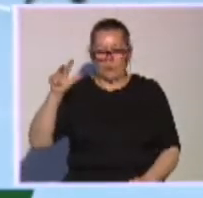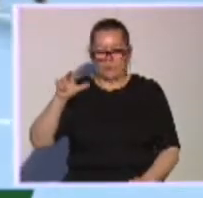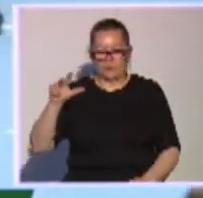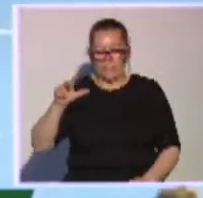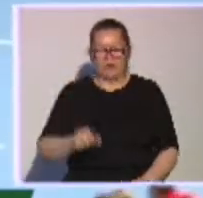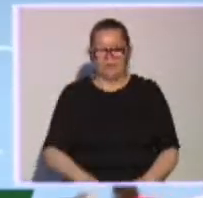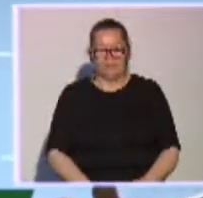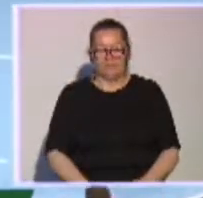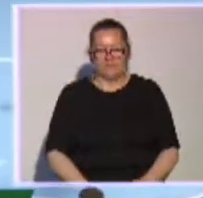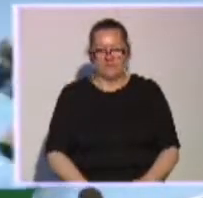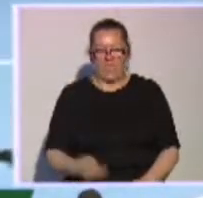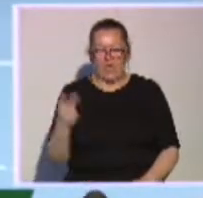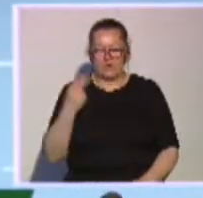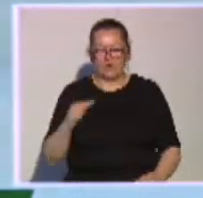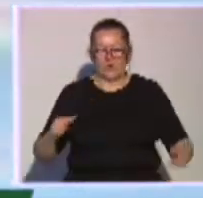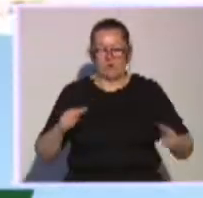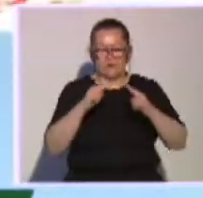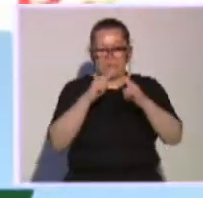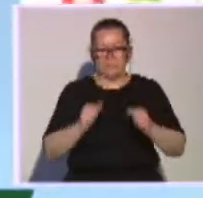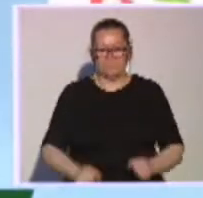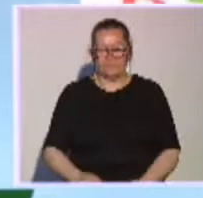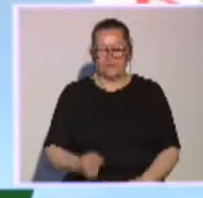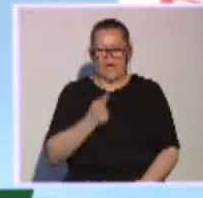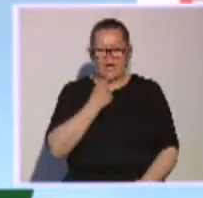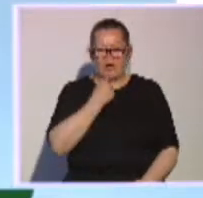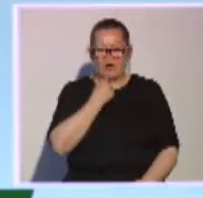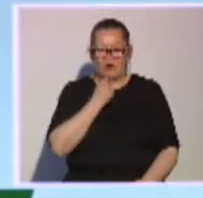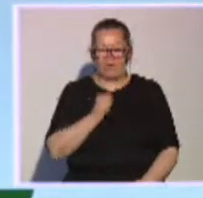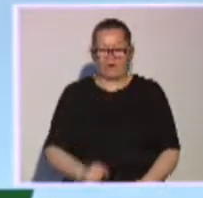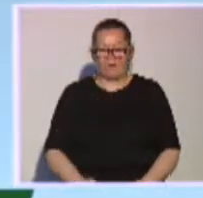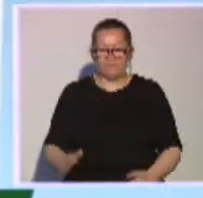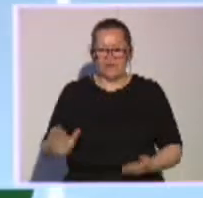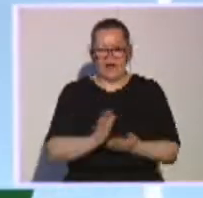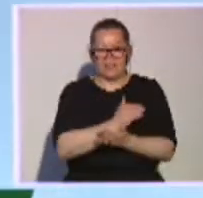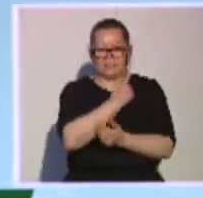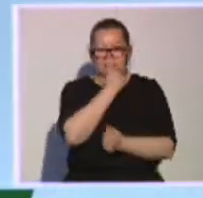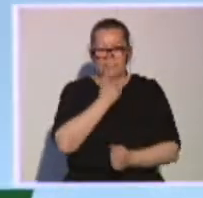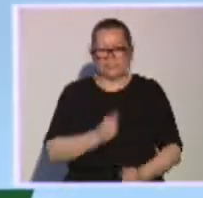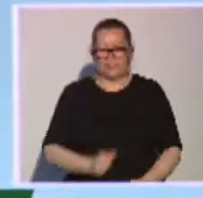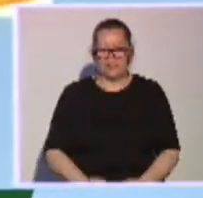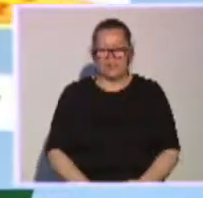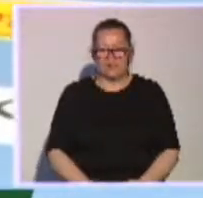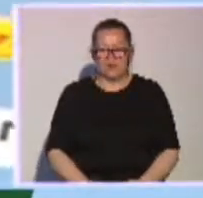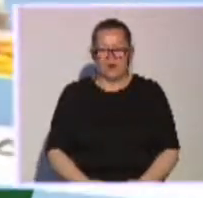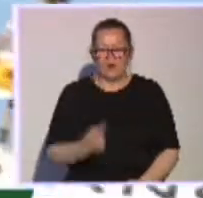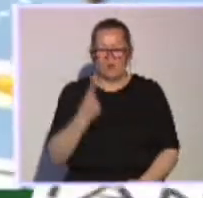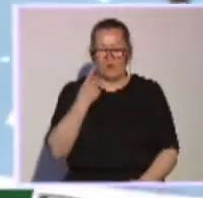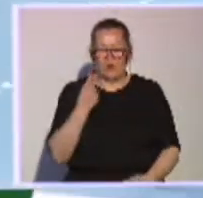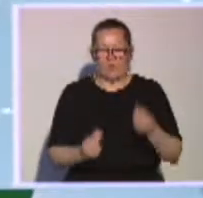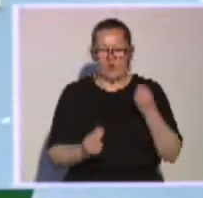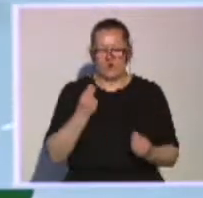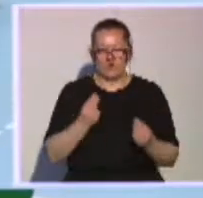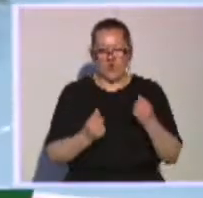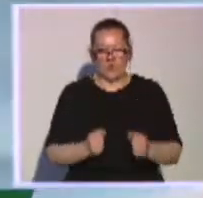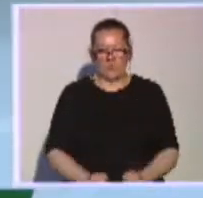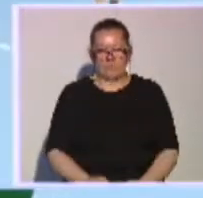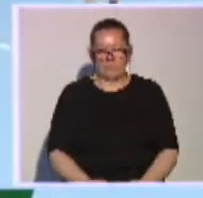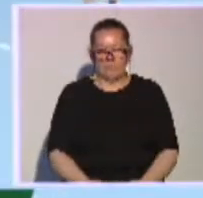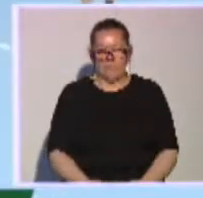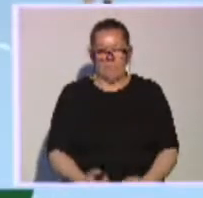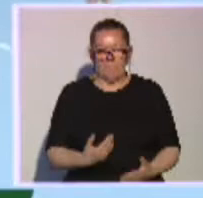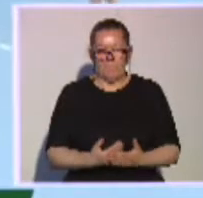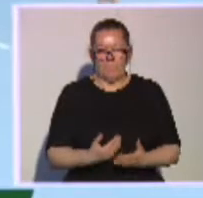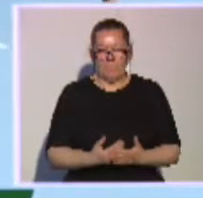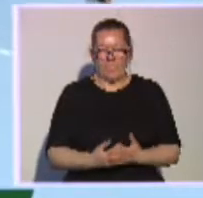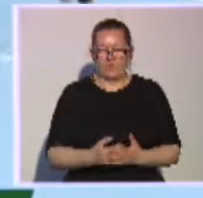Corona Brașov. În cea de-a doua întâlnire, sportivele pregătite de Bogdan Burcea au câștigat fără drept de apel primul meci al turneului de baraj pentru